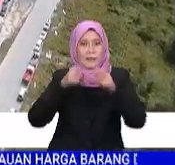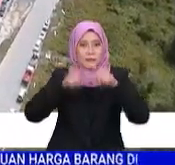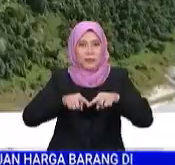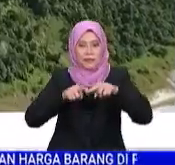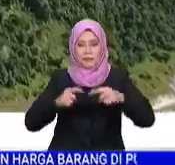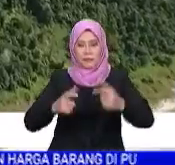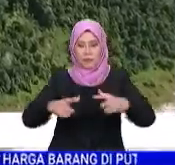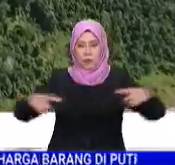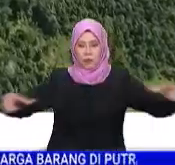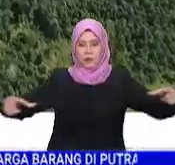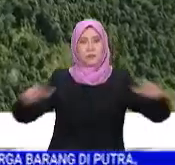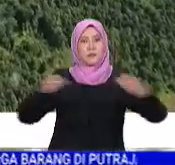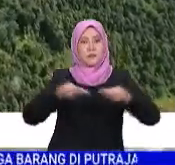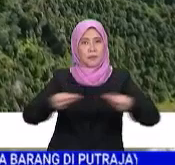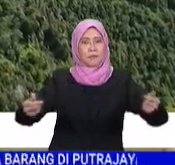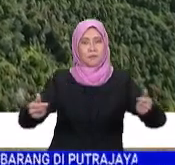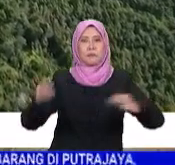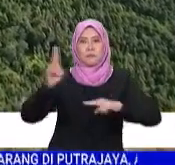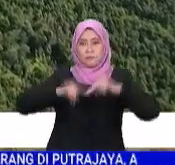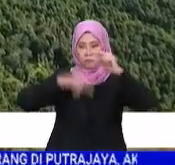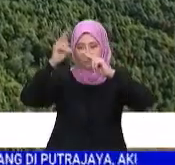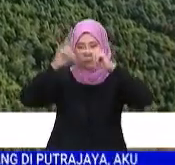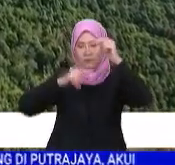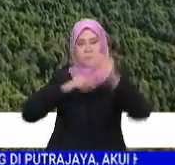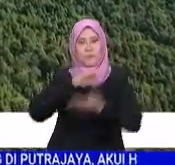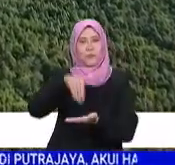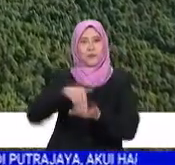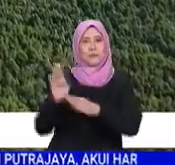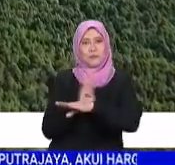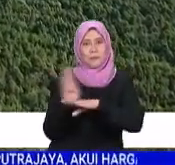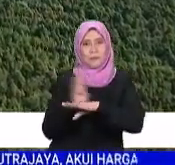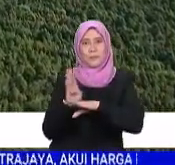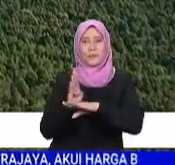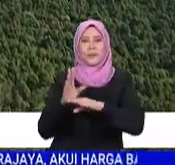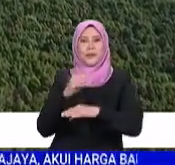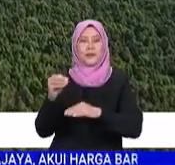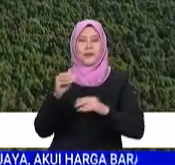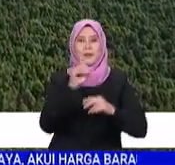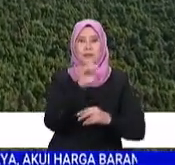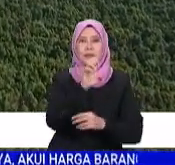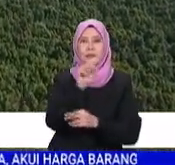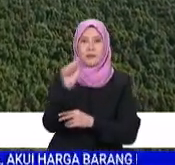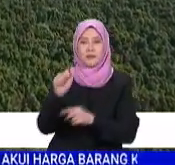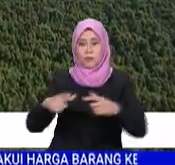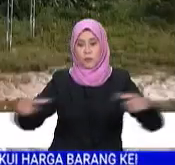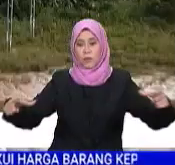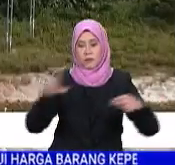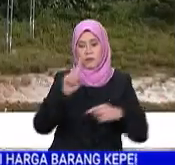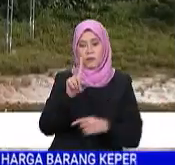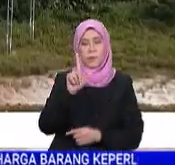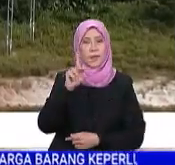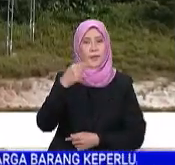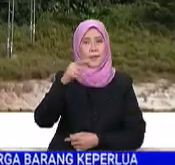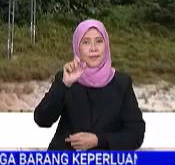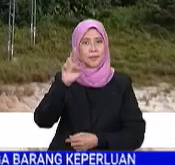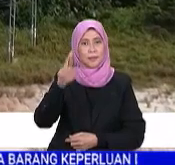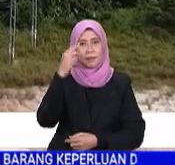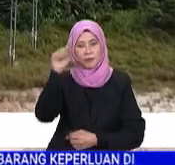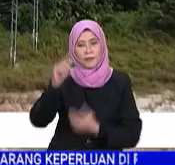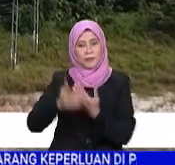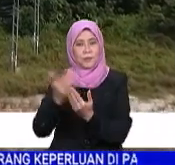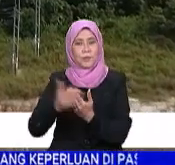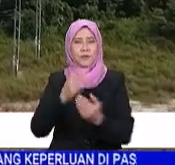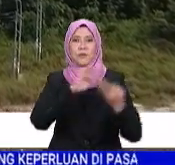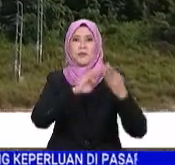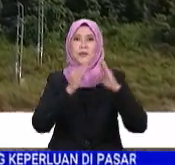pembangunan ini turun merangkumi pembinaan pusat komersial dan industri desa di tanah seluas satu hektar selain kemudahan community lain